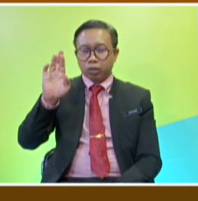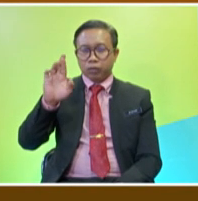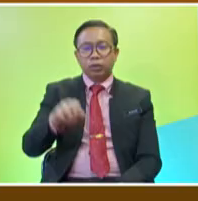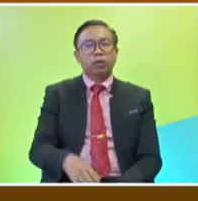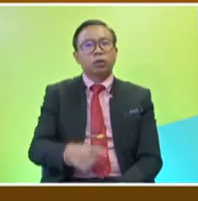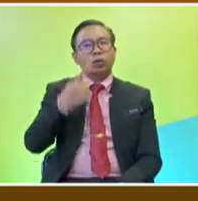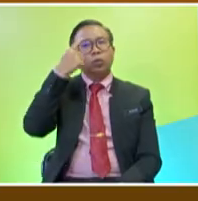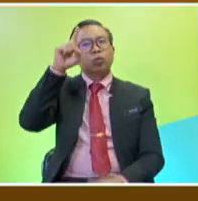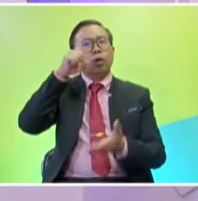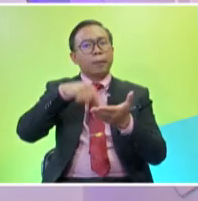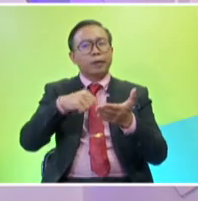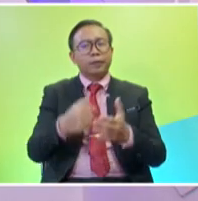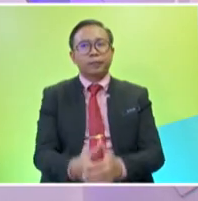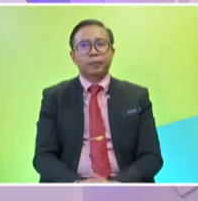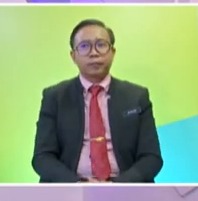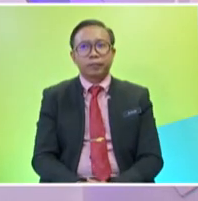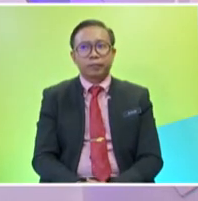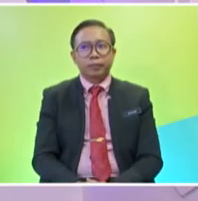untuk apa